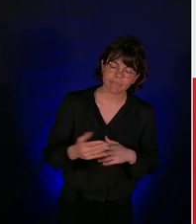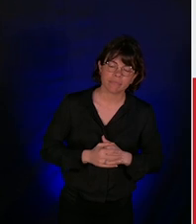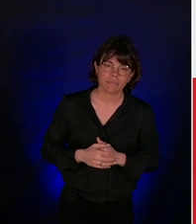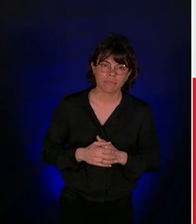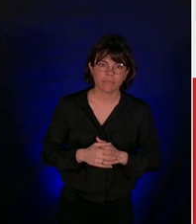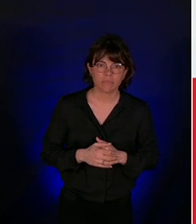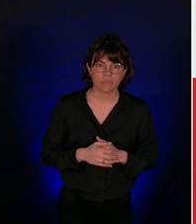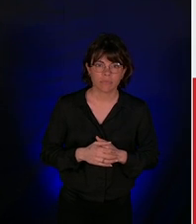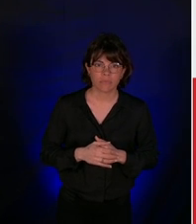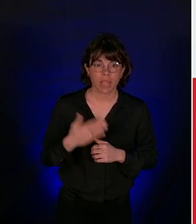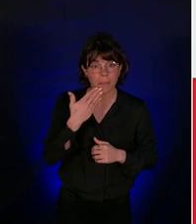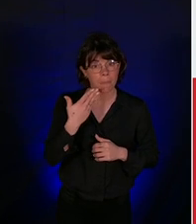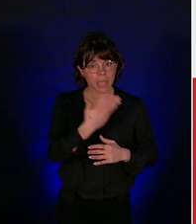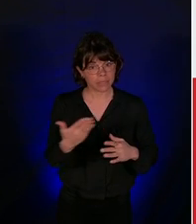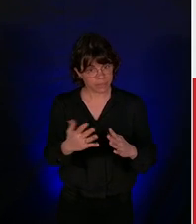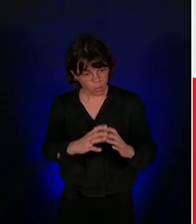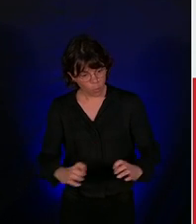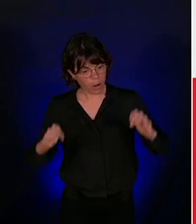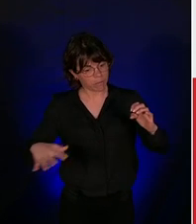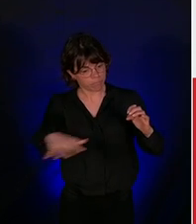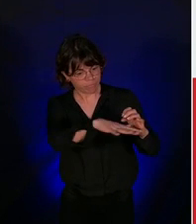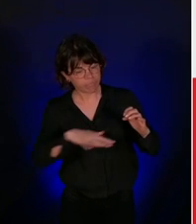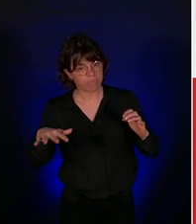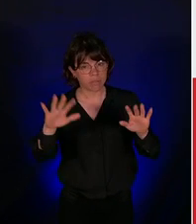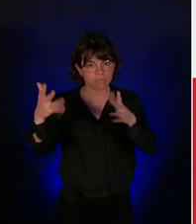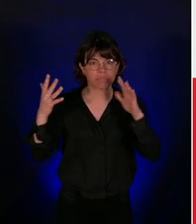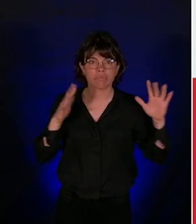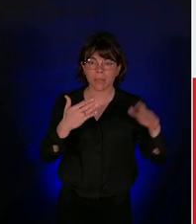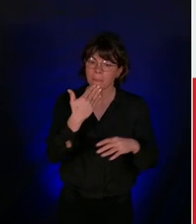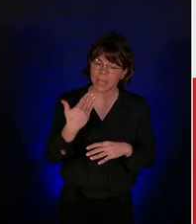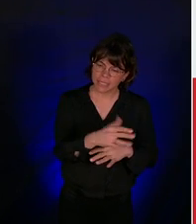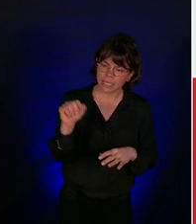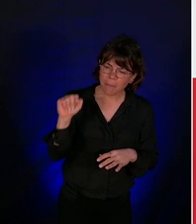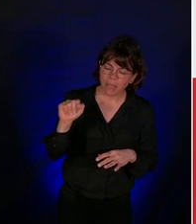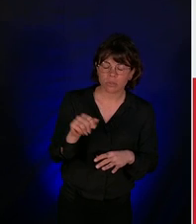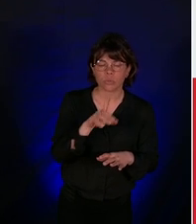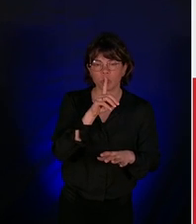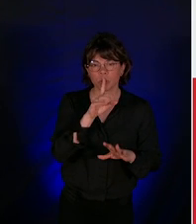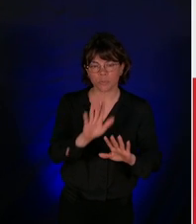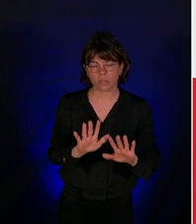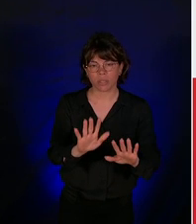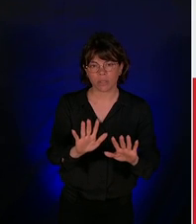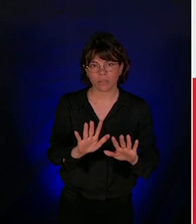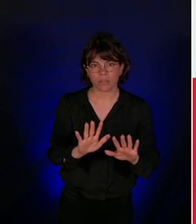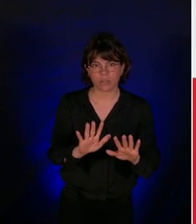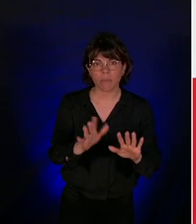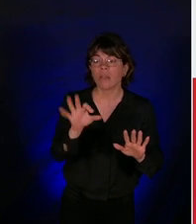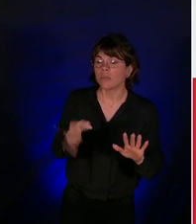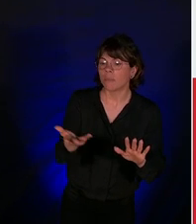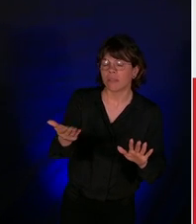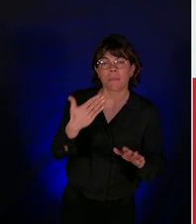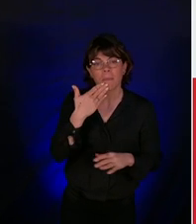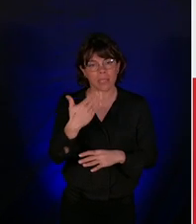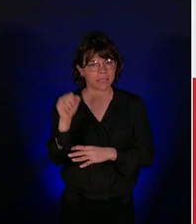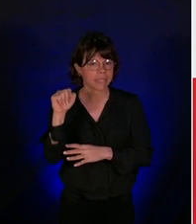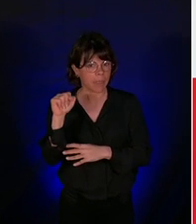merci merci le Congrès très bien très bien je comprends les camarad attendez attendez merci camarade ça